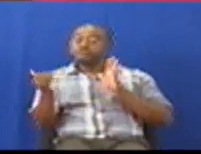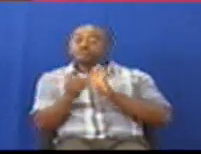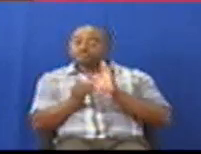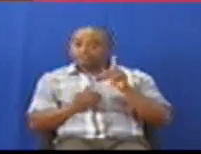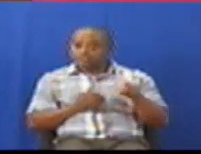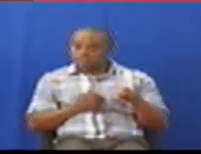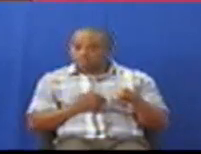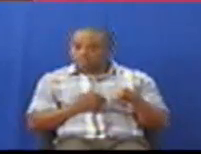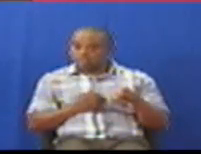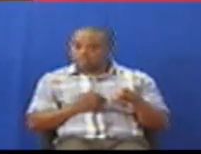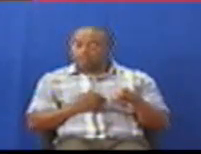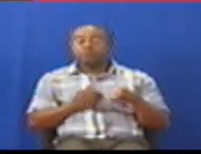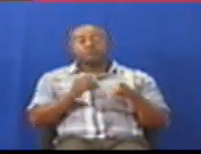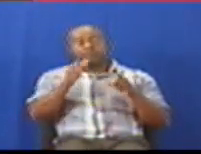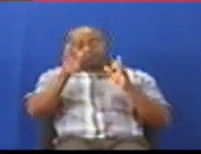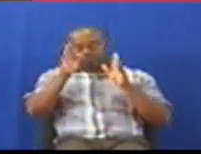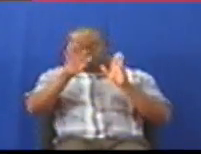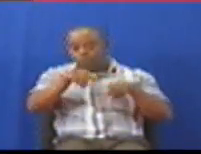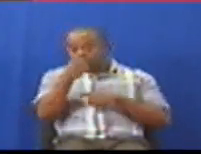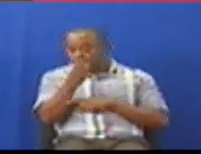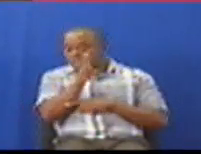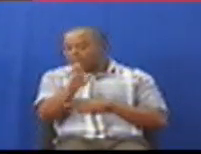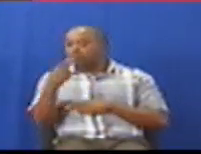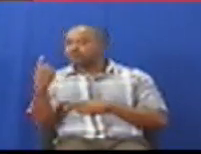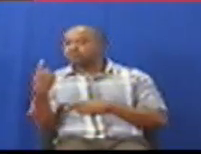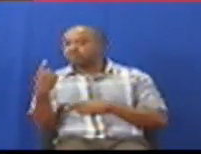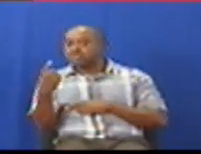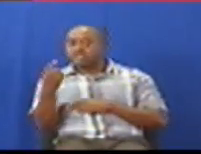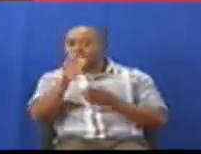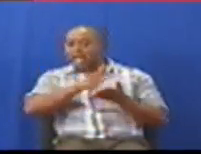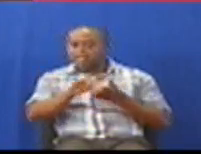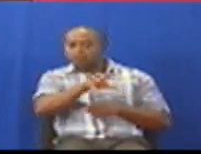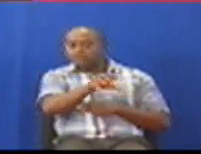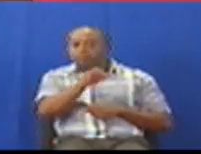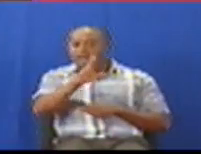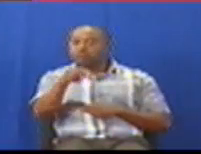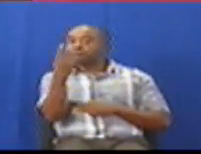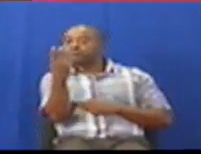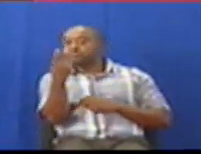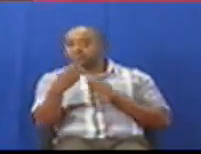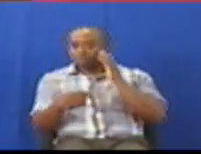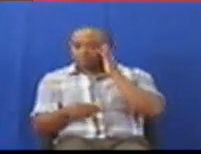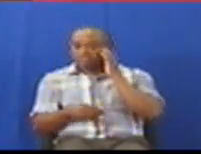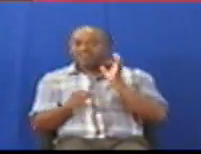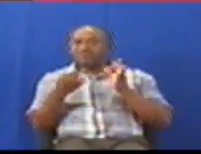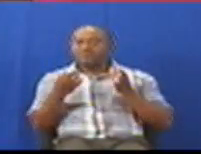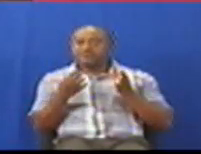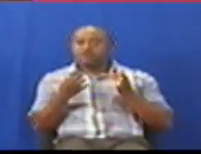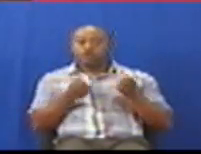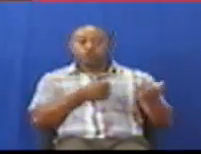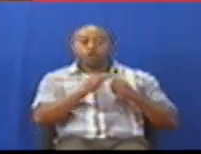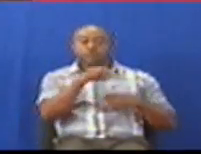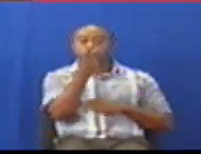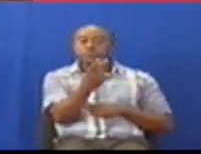ahudumu halmashauri moja. Sasa kama hili jimbo lina halmashauri mbili, lina